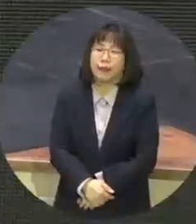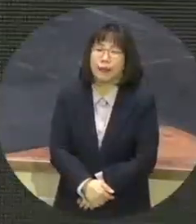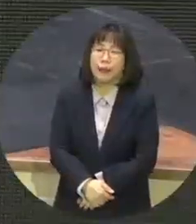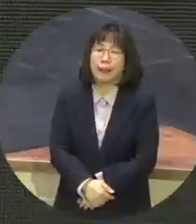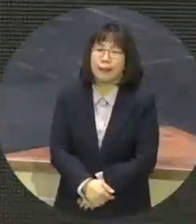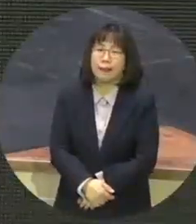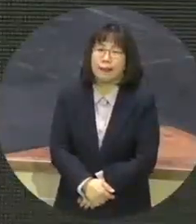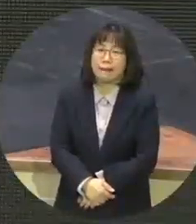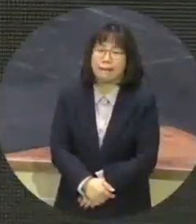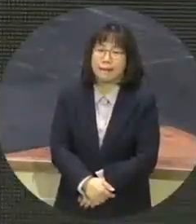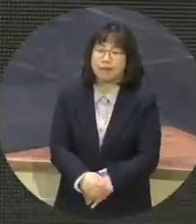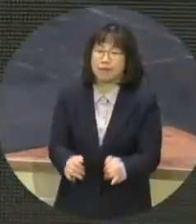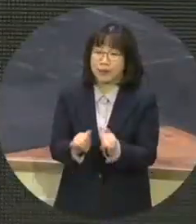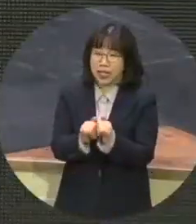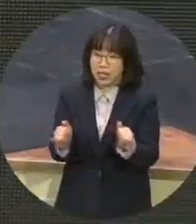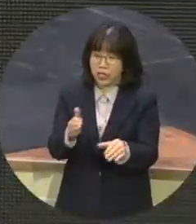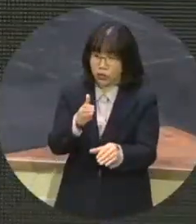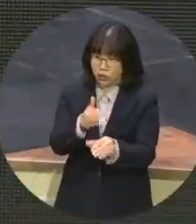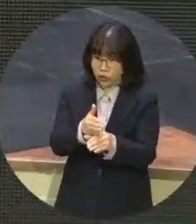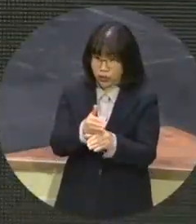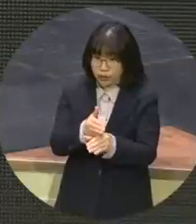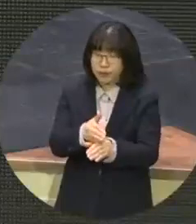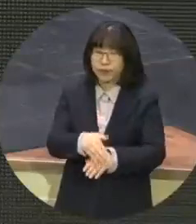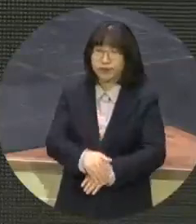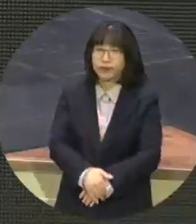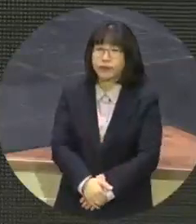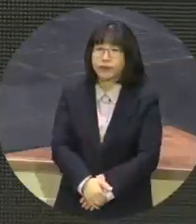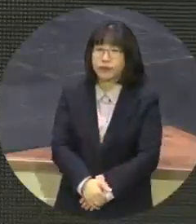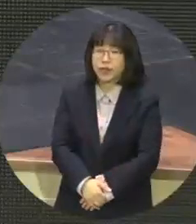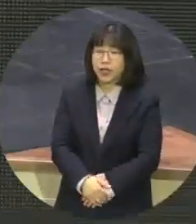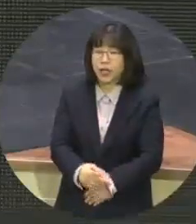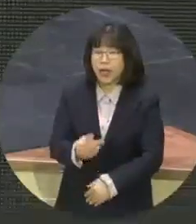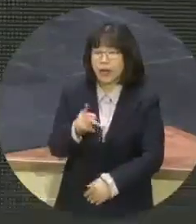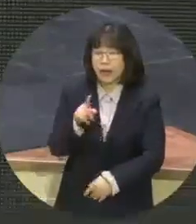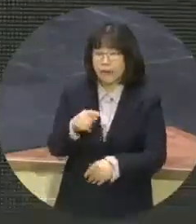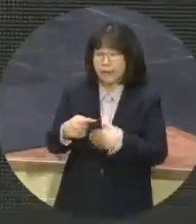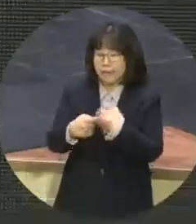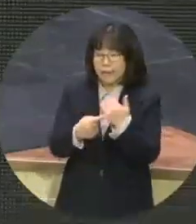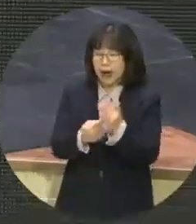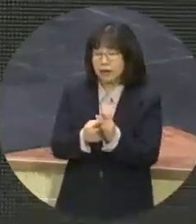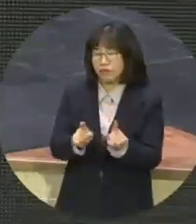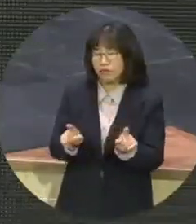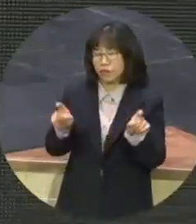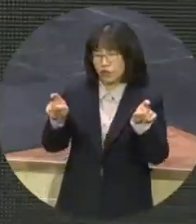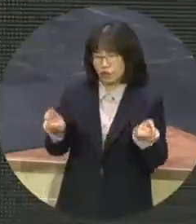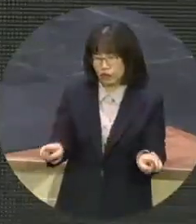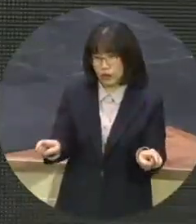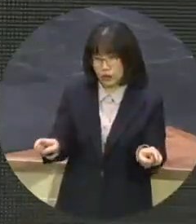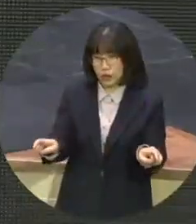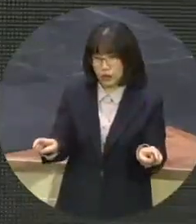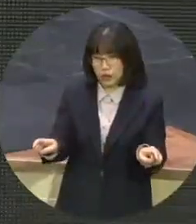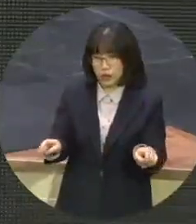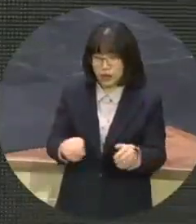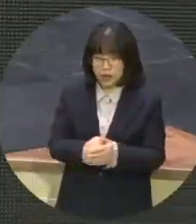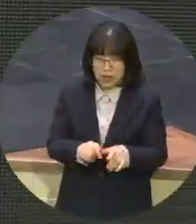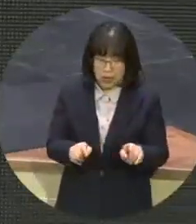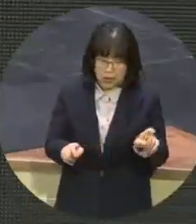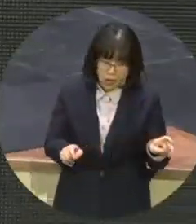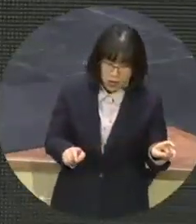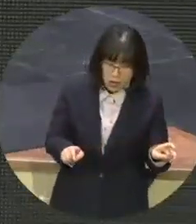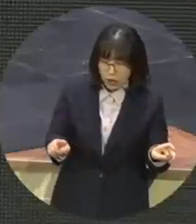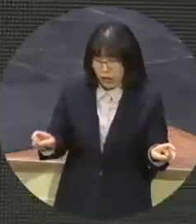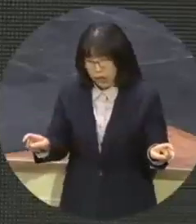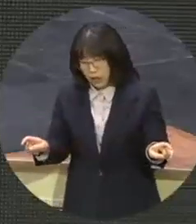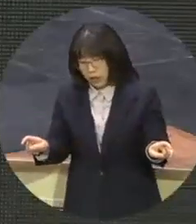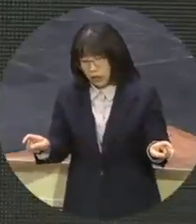볼 수가 있습니다. 인본주의를요 다른 말로 표현하면 이렇게 두 마음을 품는 것입니다. 이렇게도 좋고 저래도